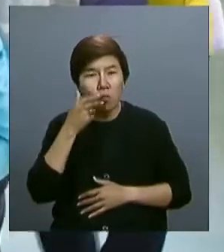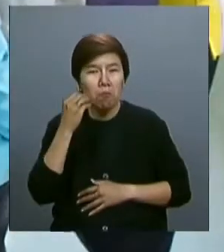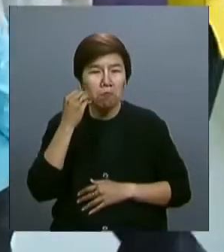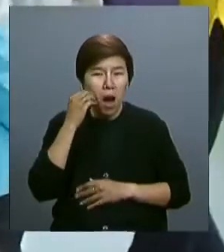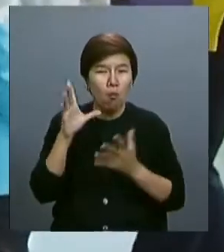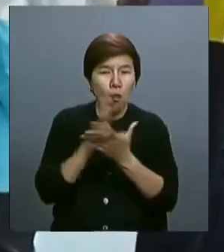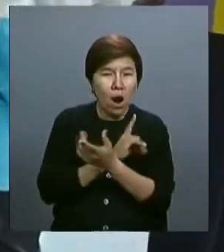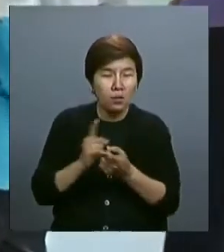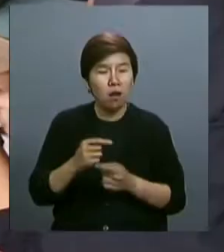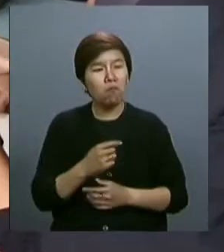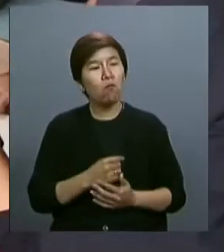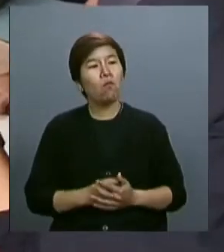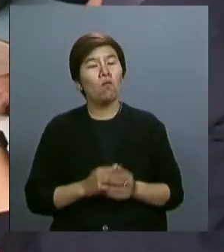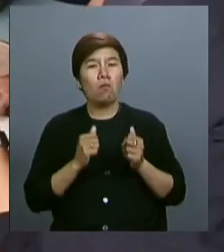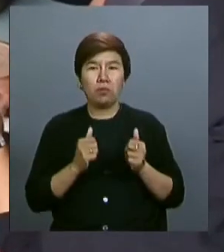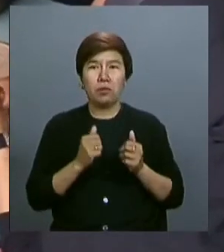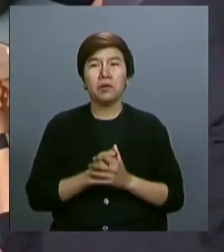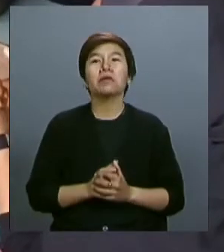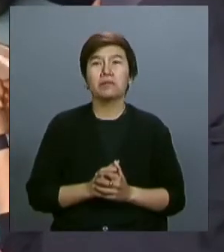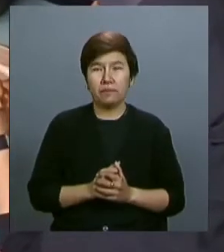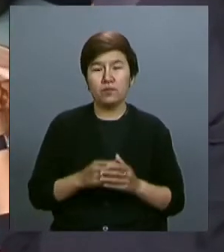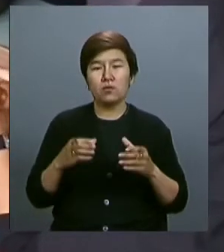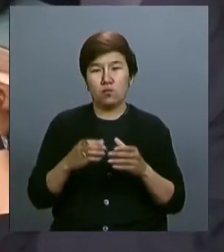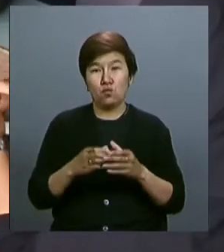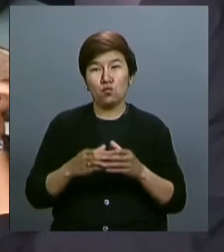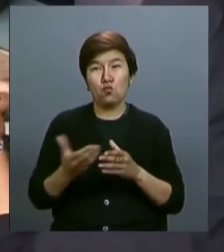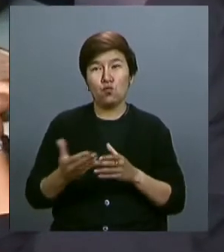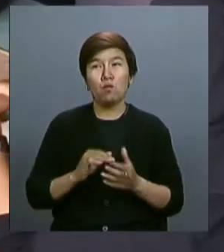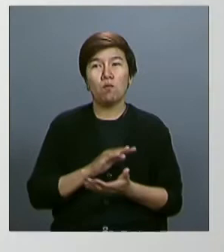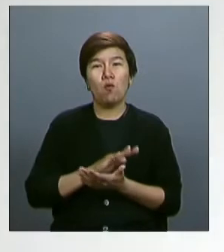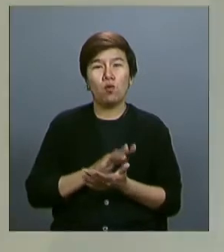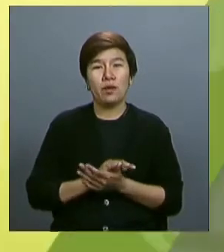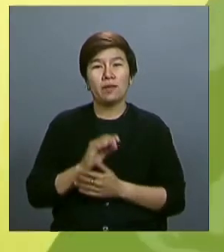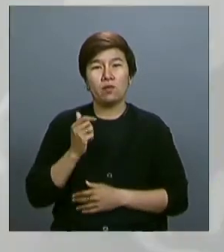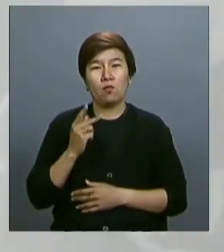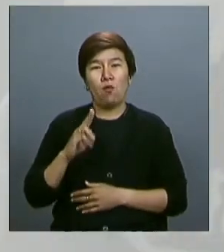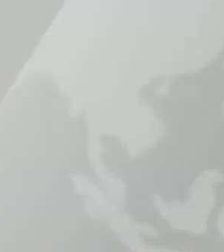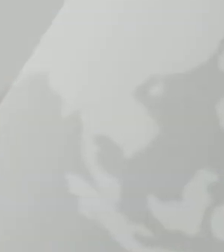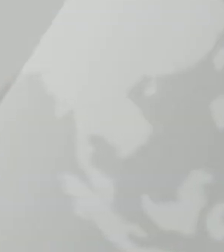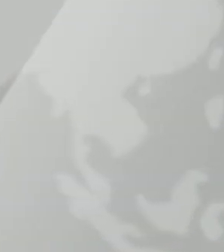มากขึ้นเยาวชนหากรรมถ่ายภาพและรายงาน